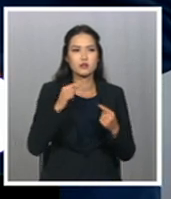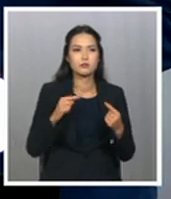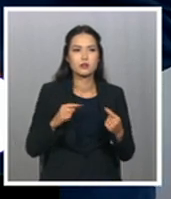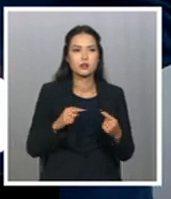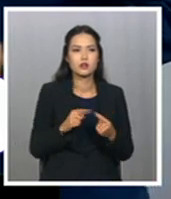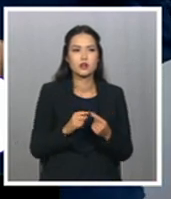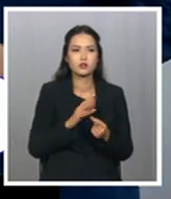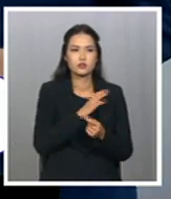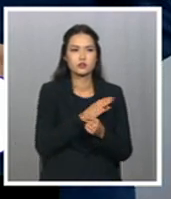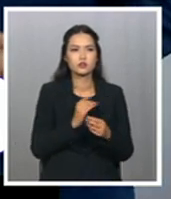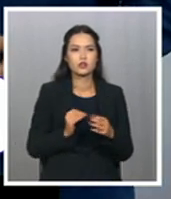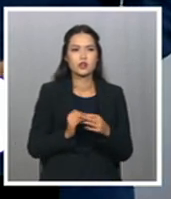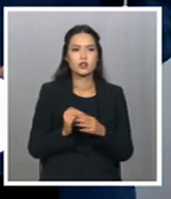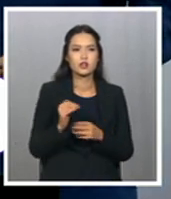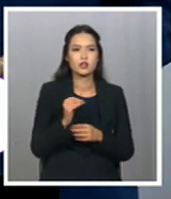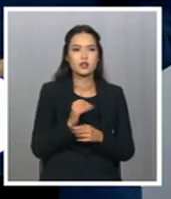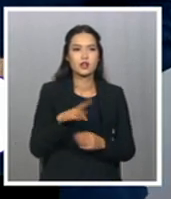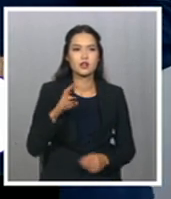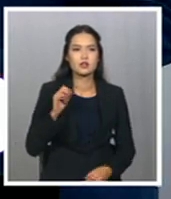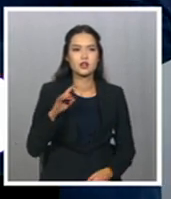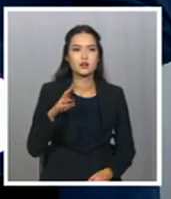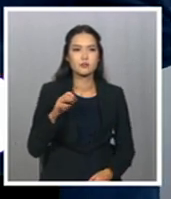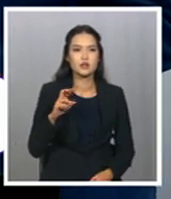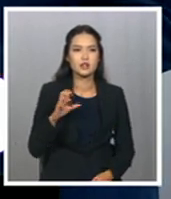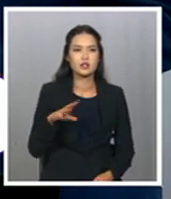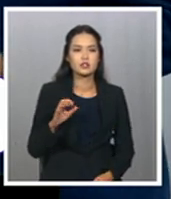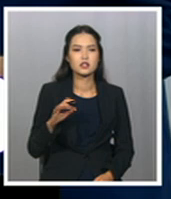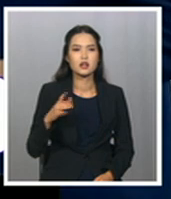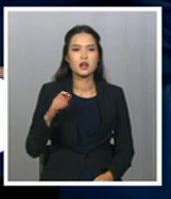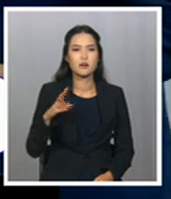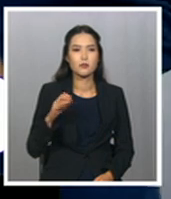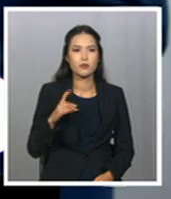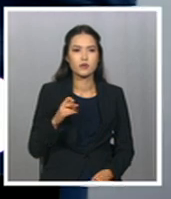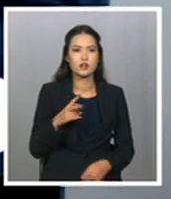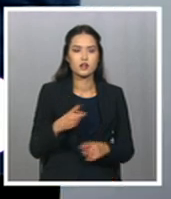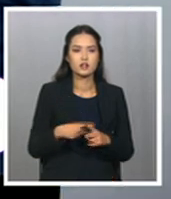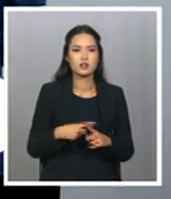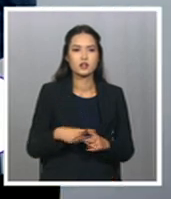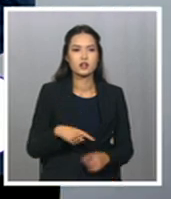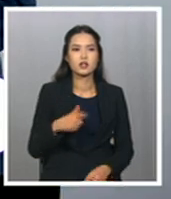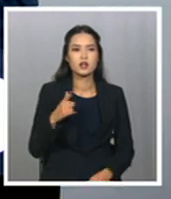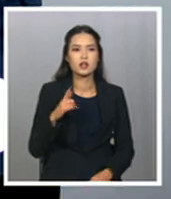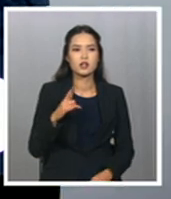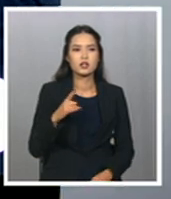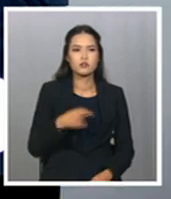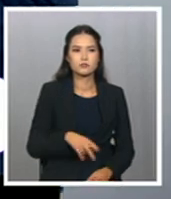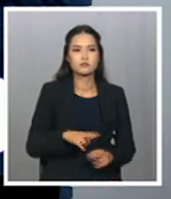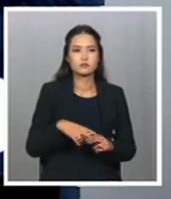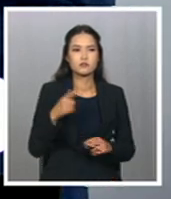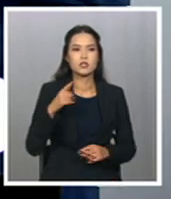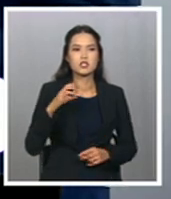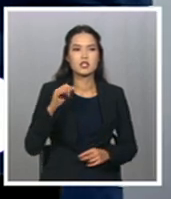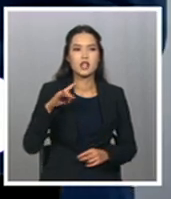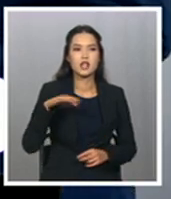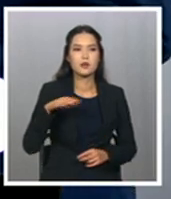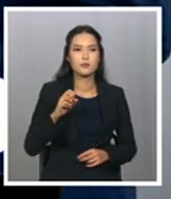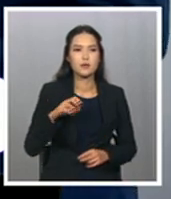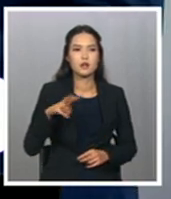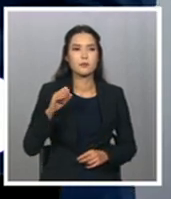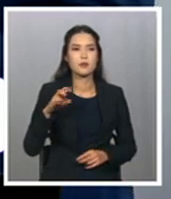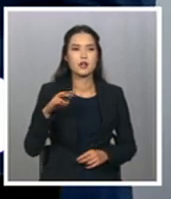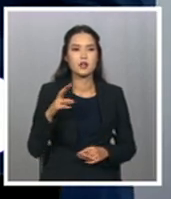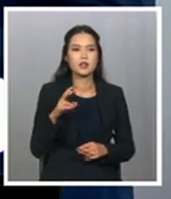күштер әсерінен туындайтын тербелістер. Мына жерде көрсетілді, бізде серіппелі маятник көрсетіліп тұр. Осы жердегі